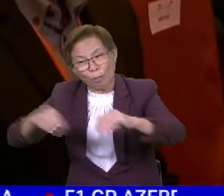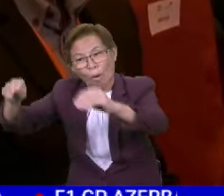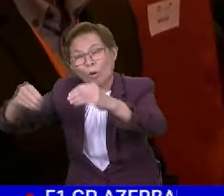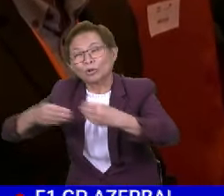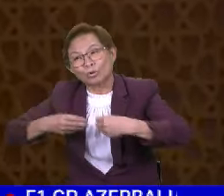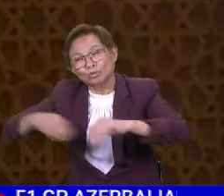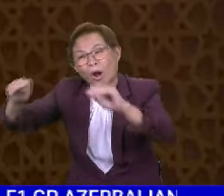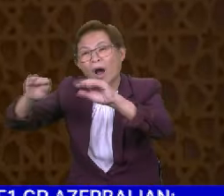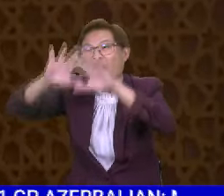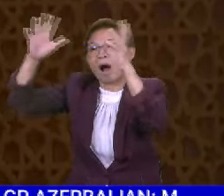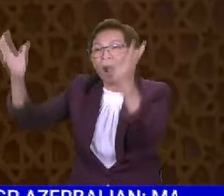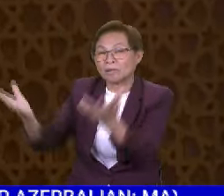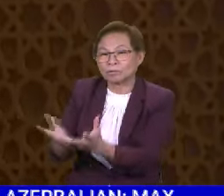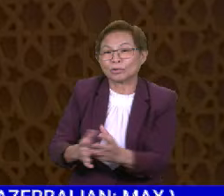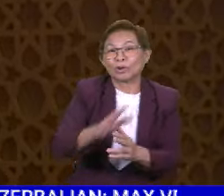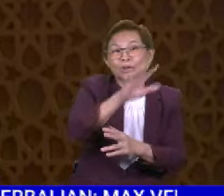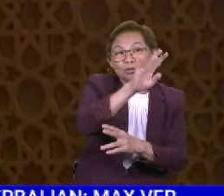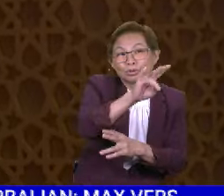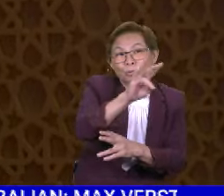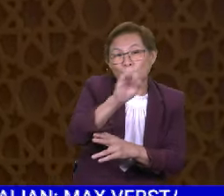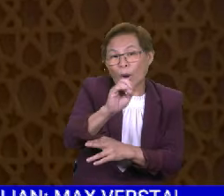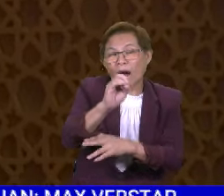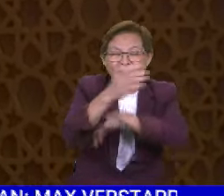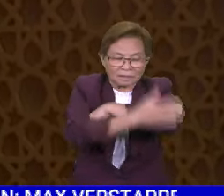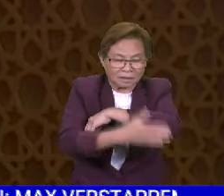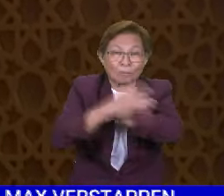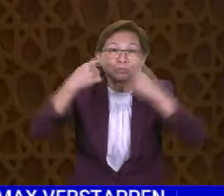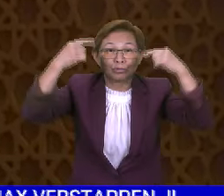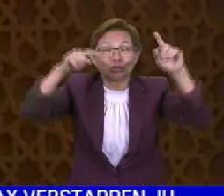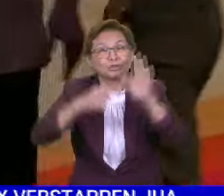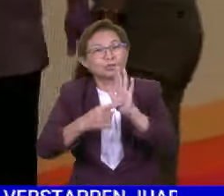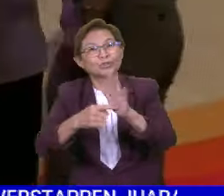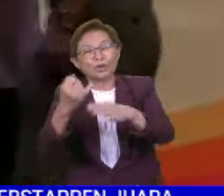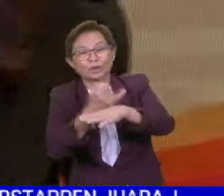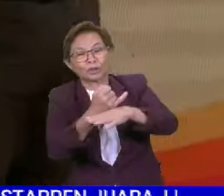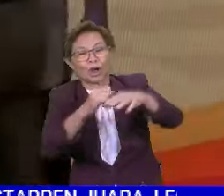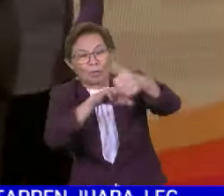antarabangsa di 70 buah negara dan pencapaian itu membuktikan industri